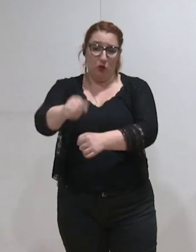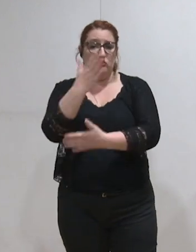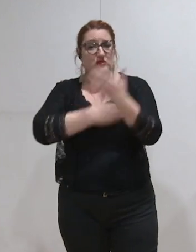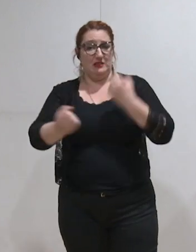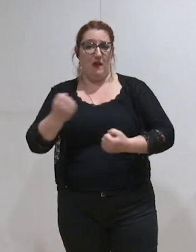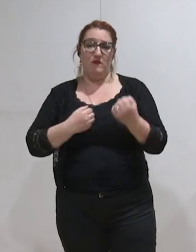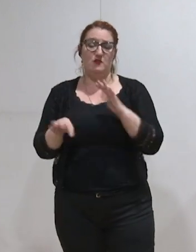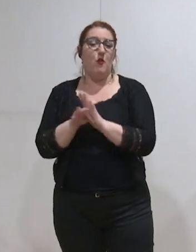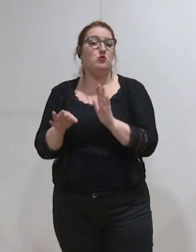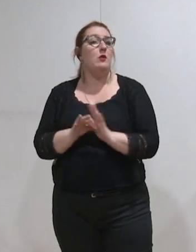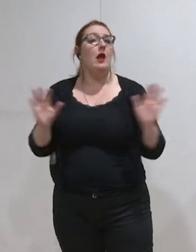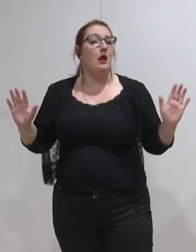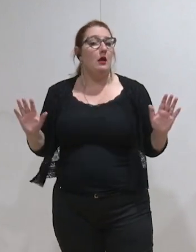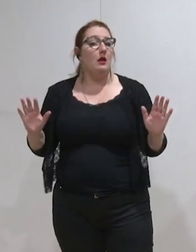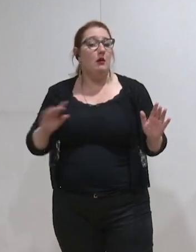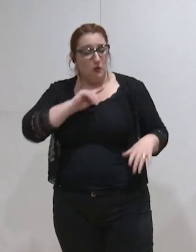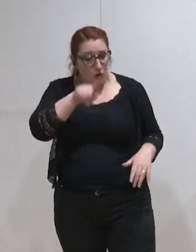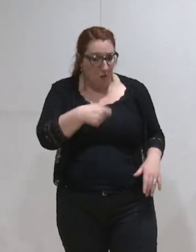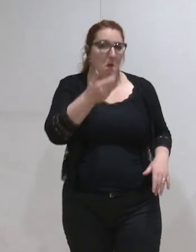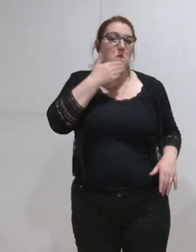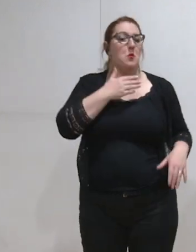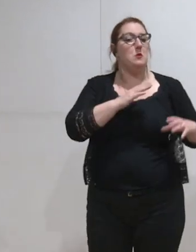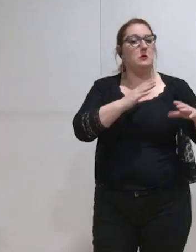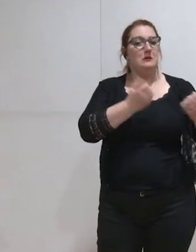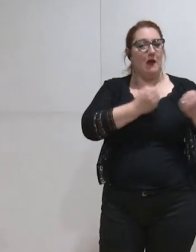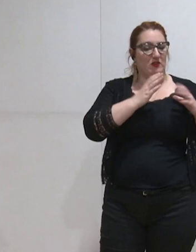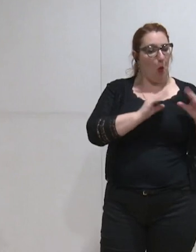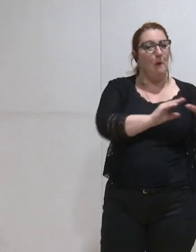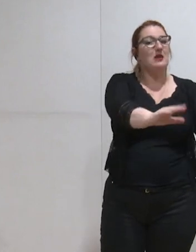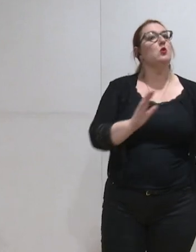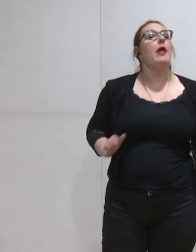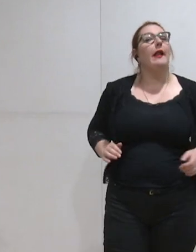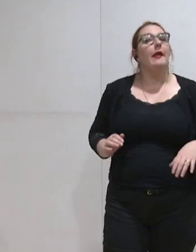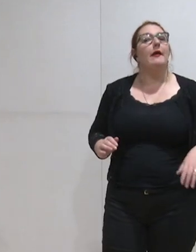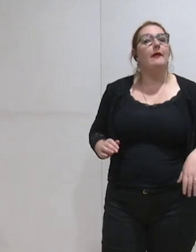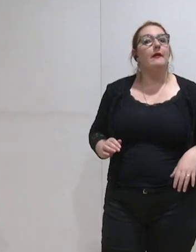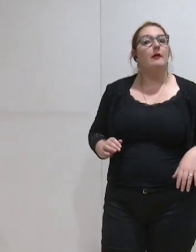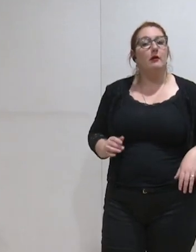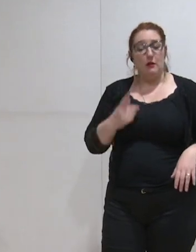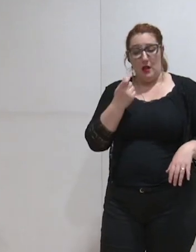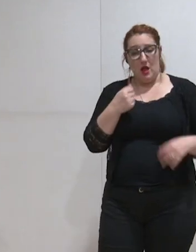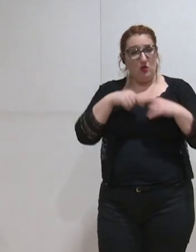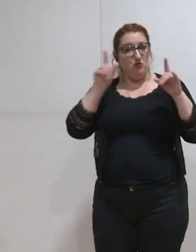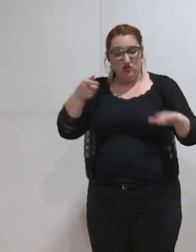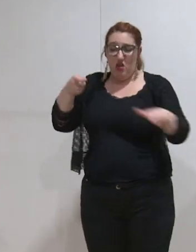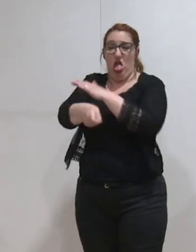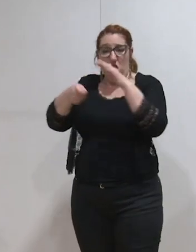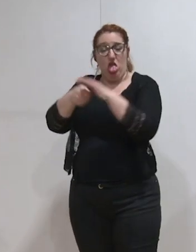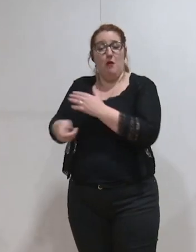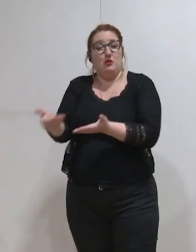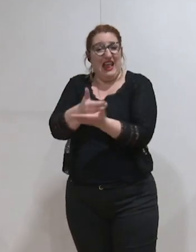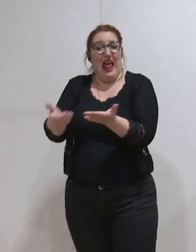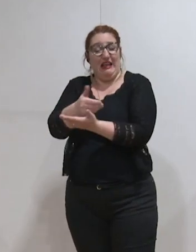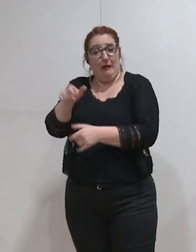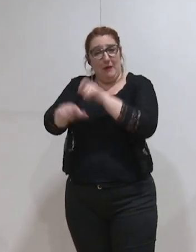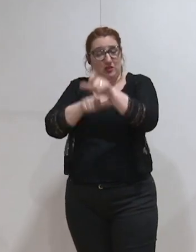fonctionnels et et non pas dans des services opérationnels et de consacrer les moyens budgétaires à des dépenses de personnel dans une ville qui dépense déjà